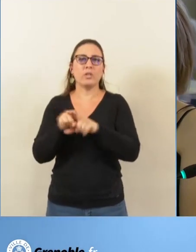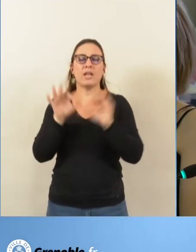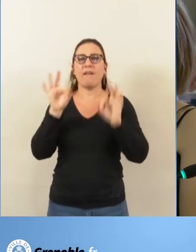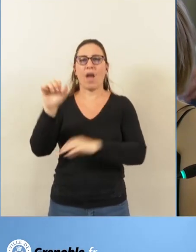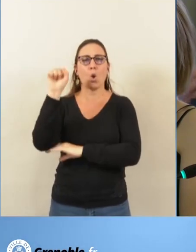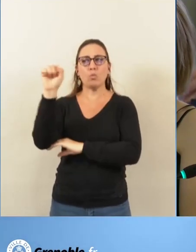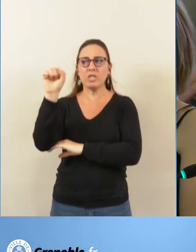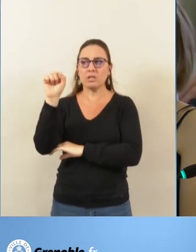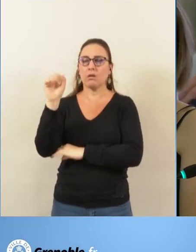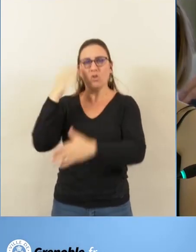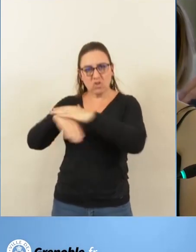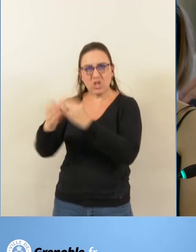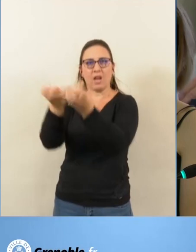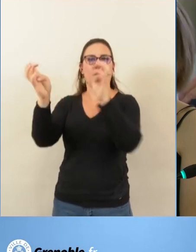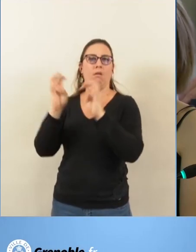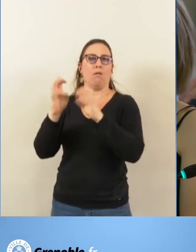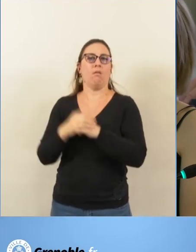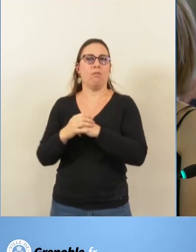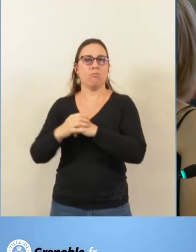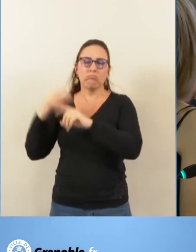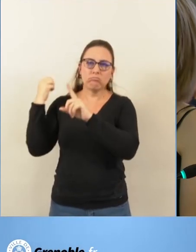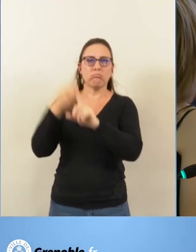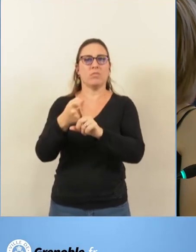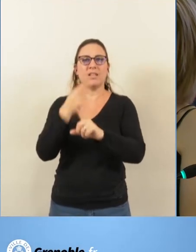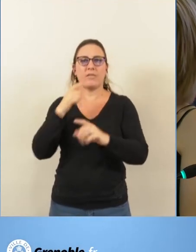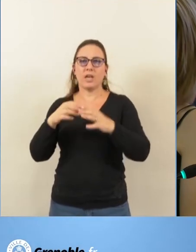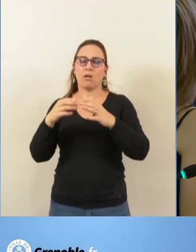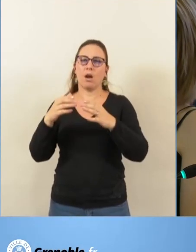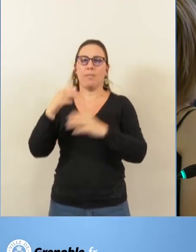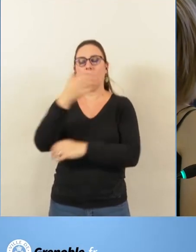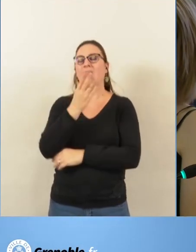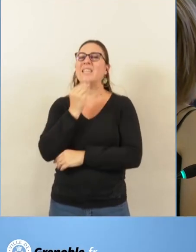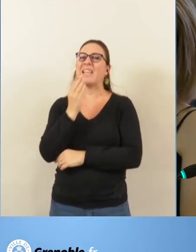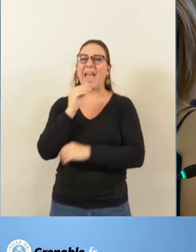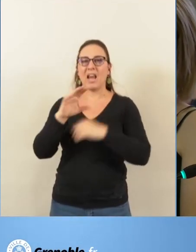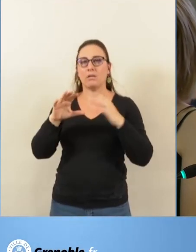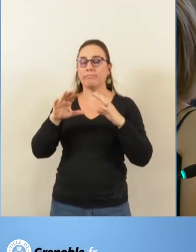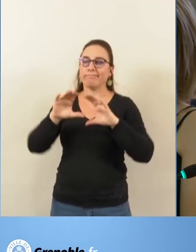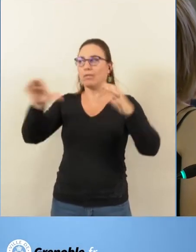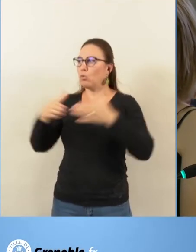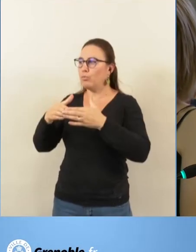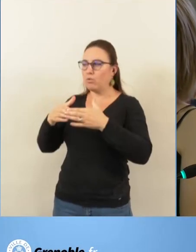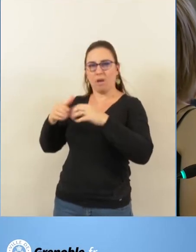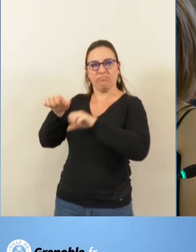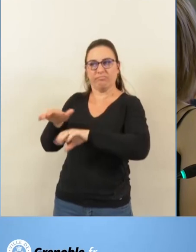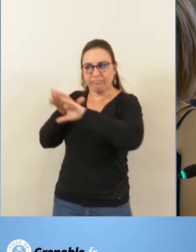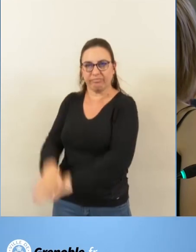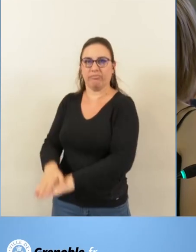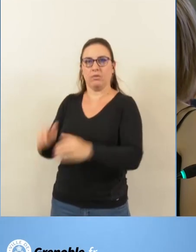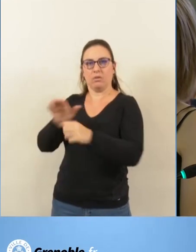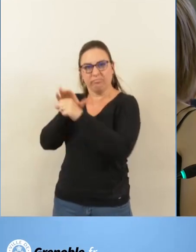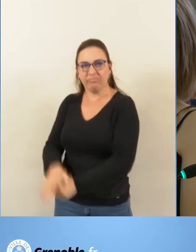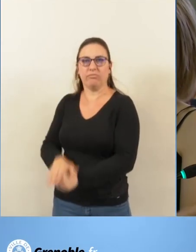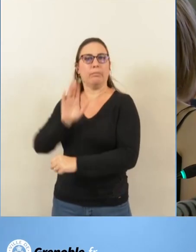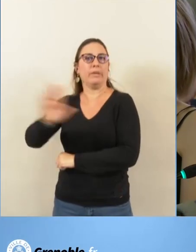à l'Assemblée nationale condamnant le régime d'apartheid d'Israël donc ne venez pas nous raconter l'histoire comme quoi vous êtes d'une